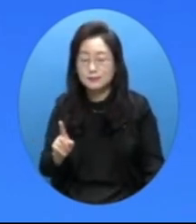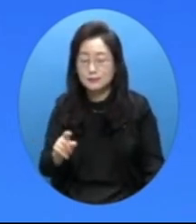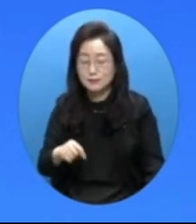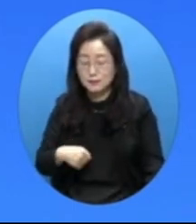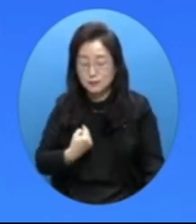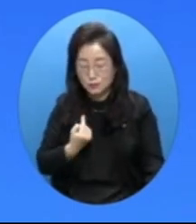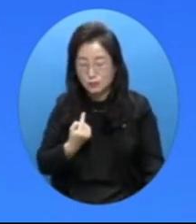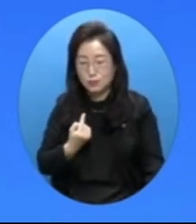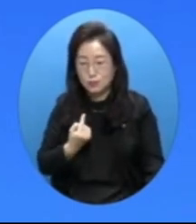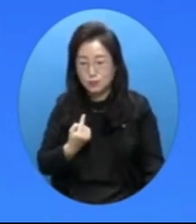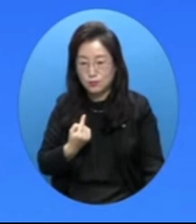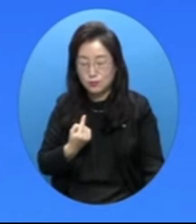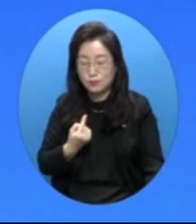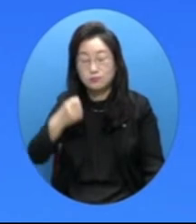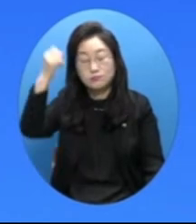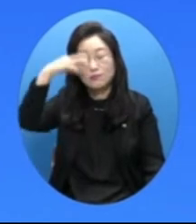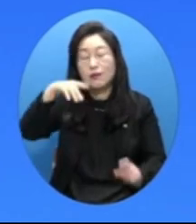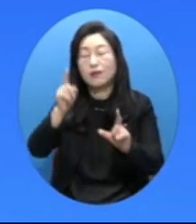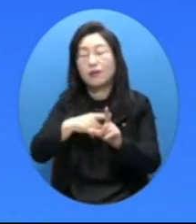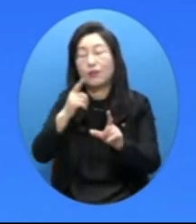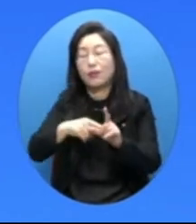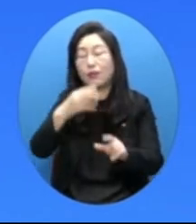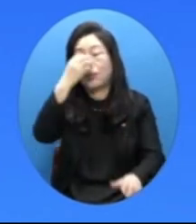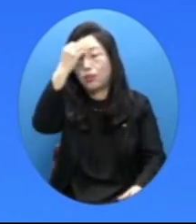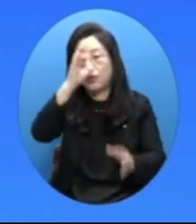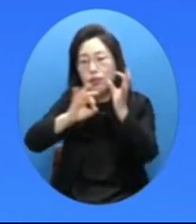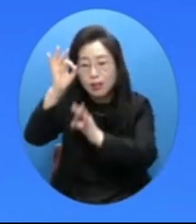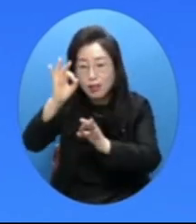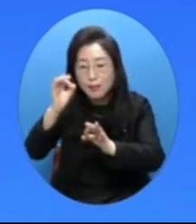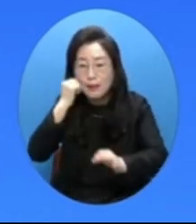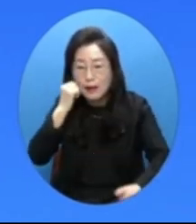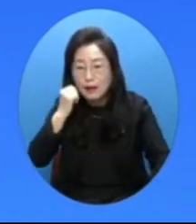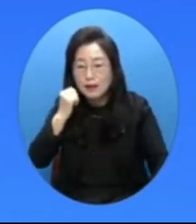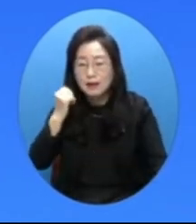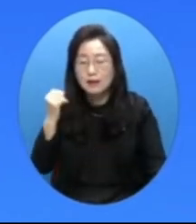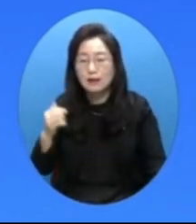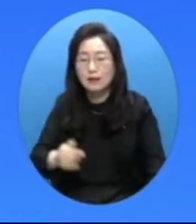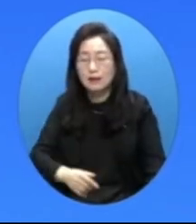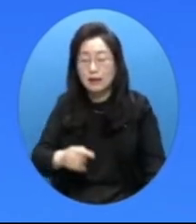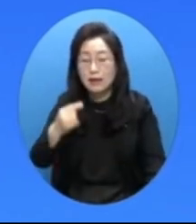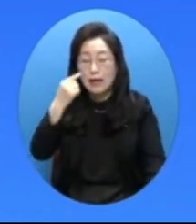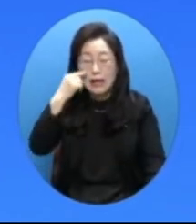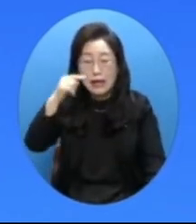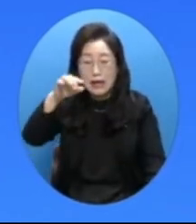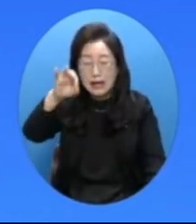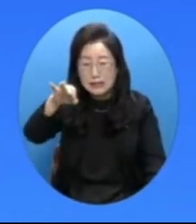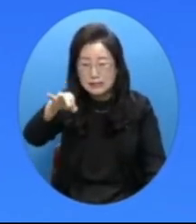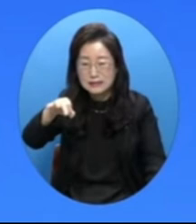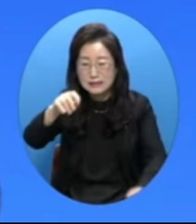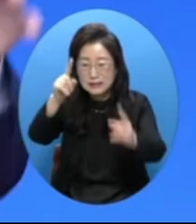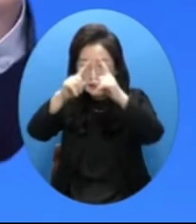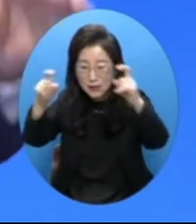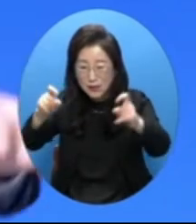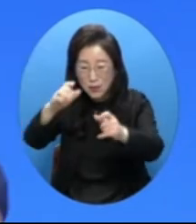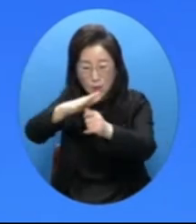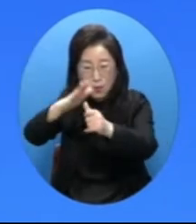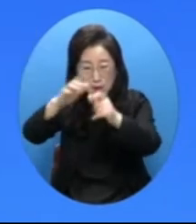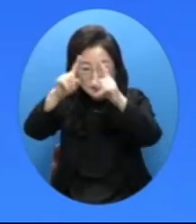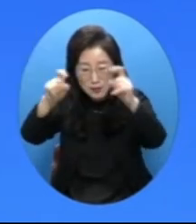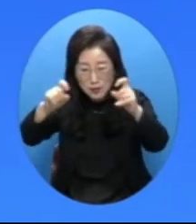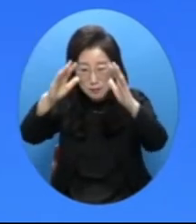스스로 방심하고 교만해서 실수할 때가 있습니다 아이성의 실패가 그랬습니다 여러분